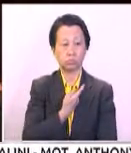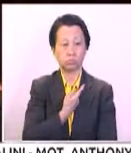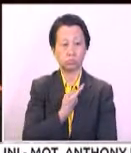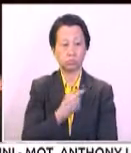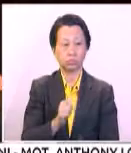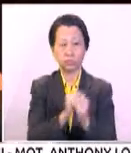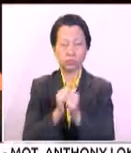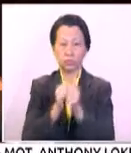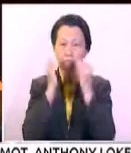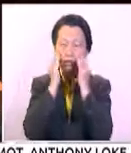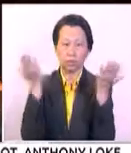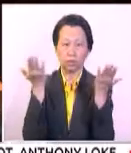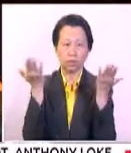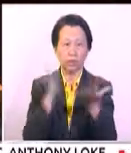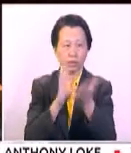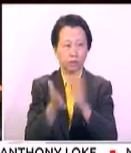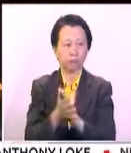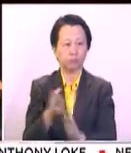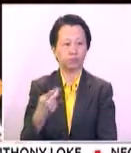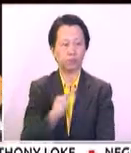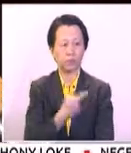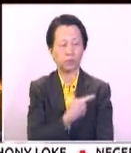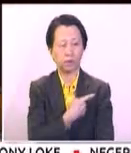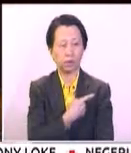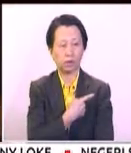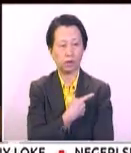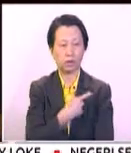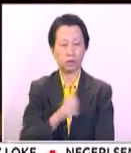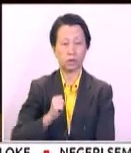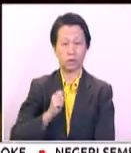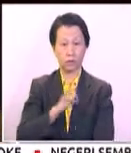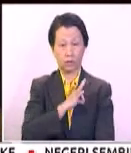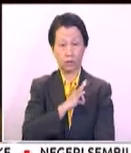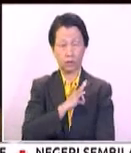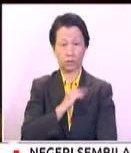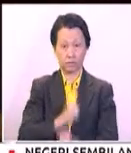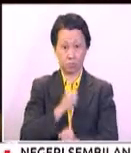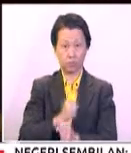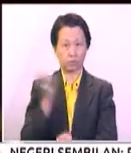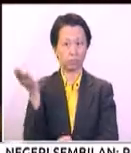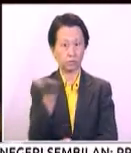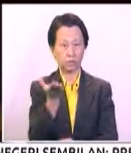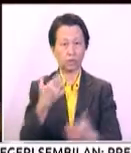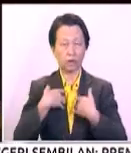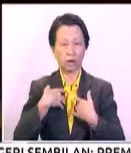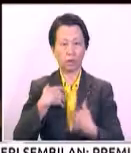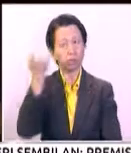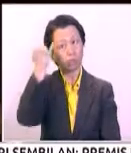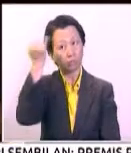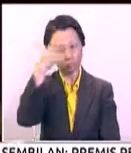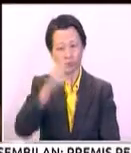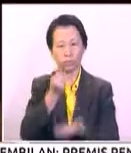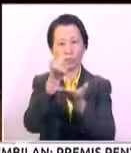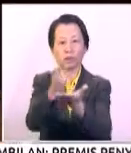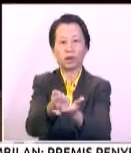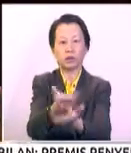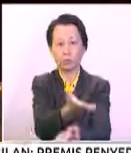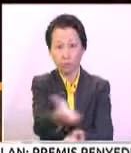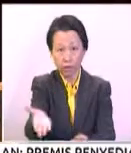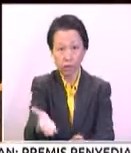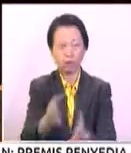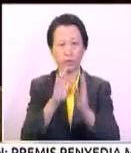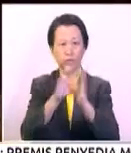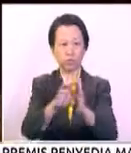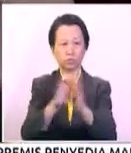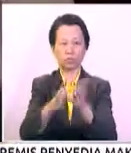sama-sama pun tak tahu. Jadi kita sebagai anak kapal kena ada inisiatif nak bantu mereka. Macam